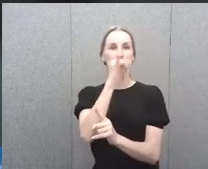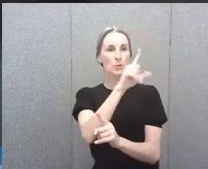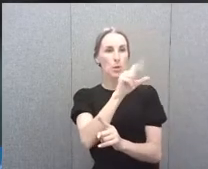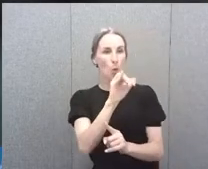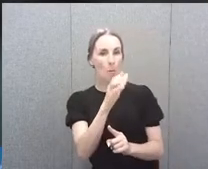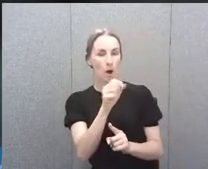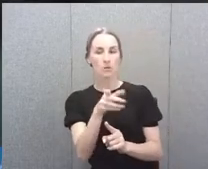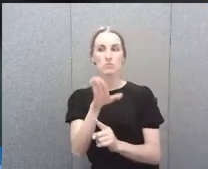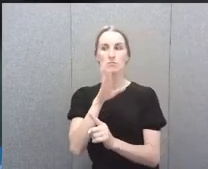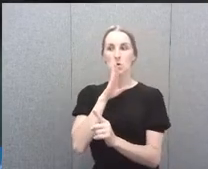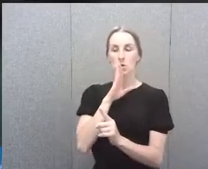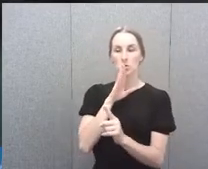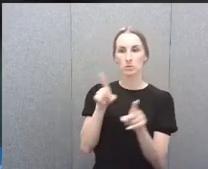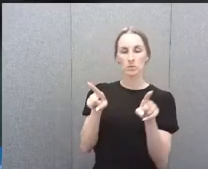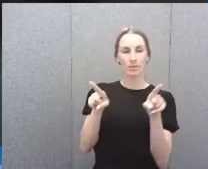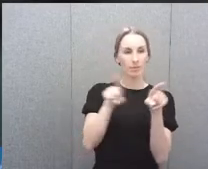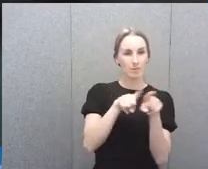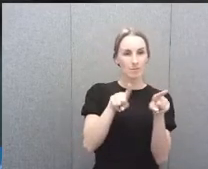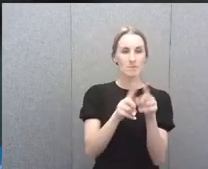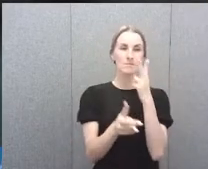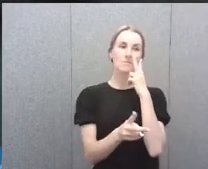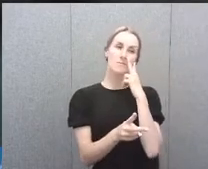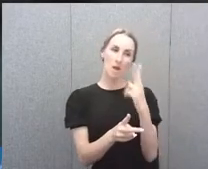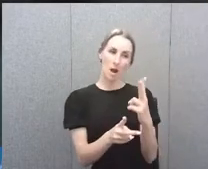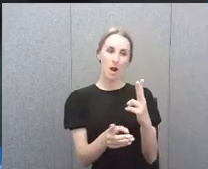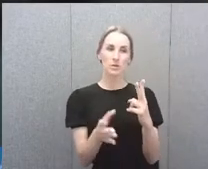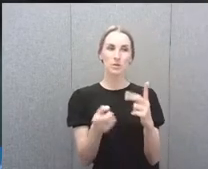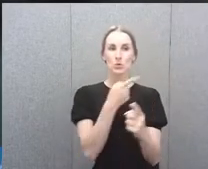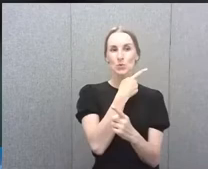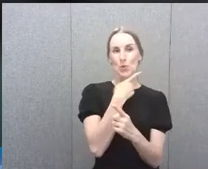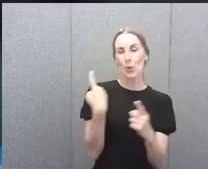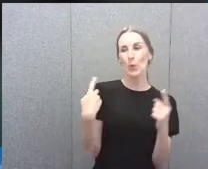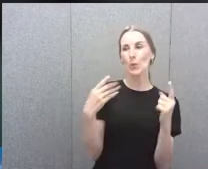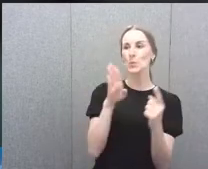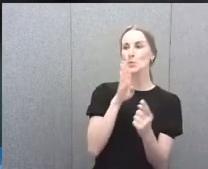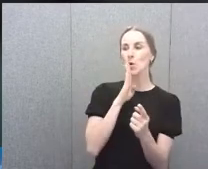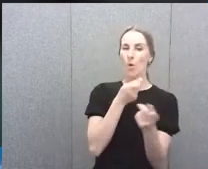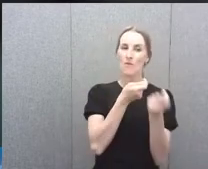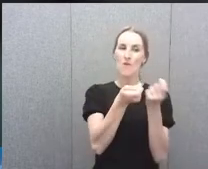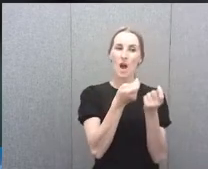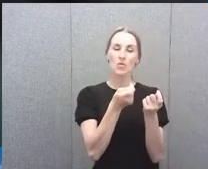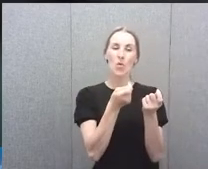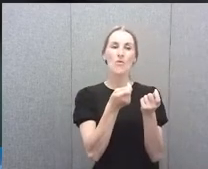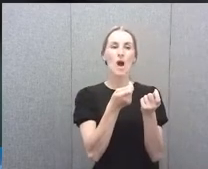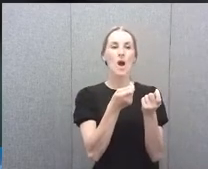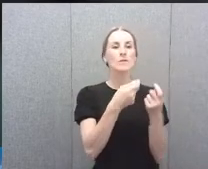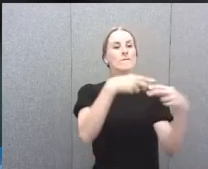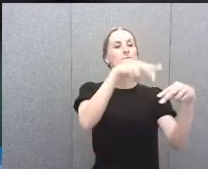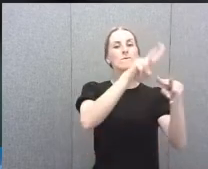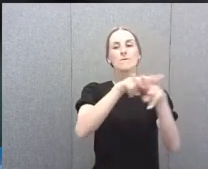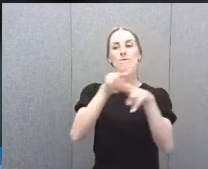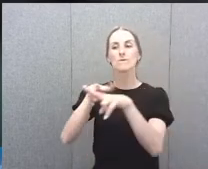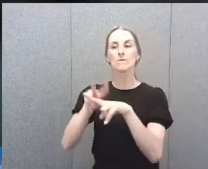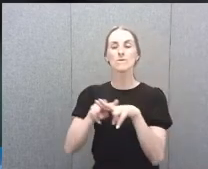мы видим, что немало женщин-дипломатов в Эстонии, в Дании, Финляндии, Латвии, Словении и, конечно же,